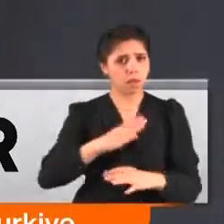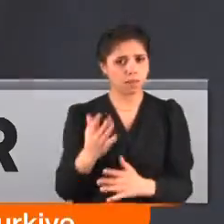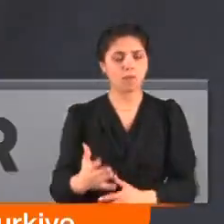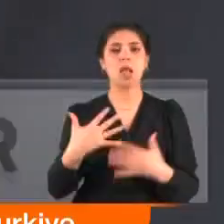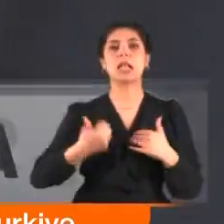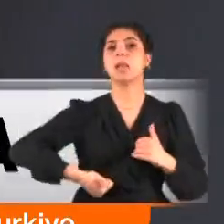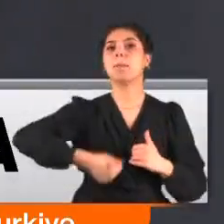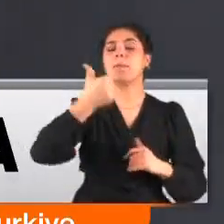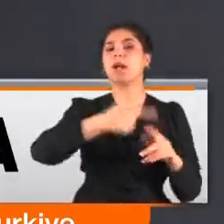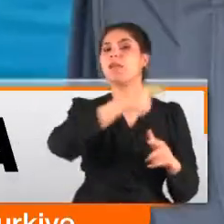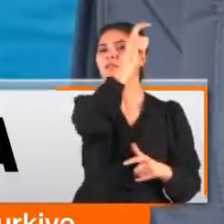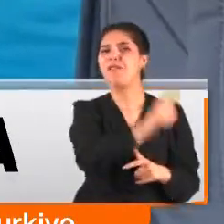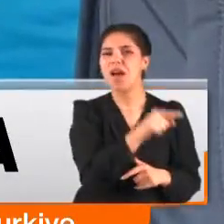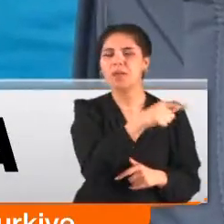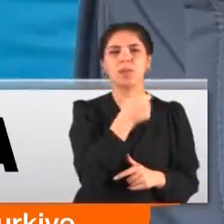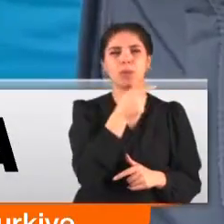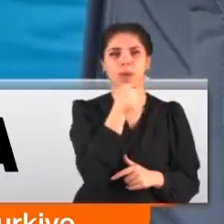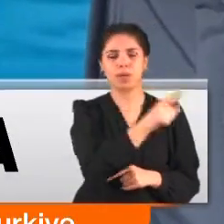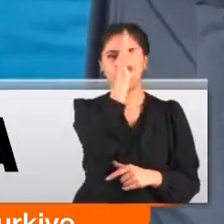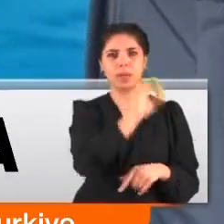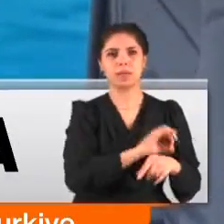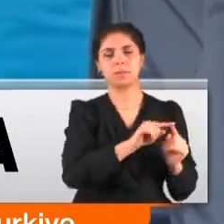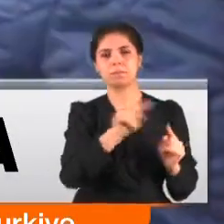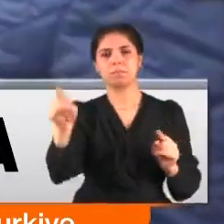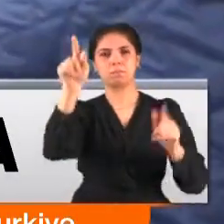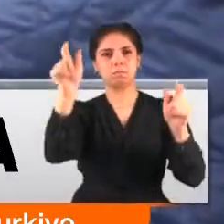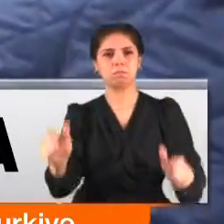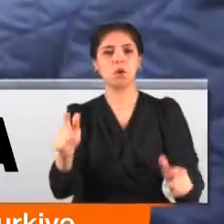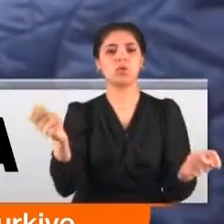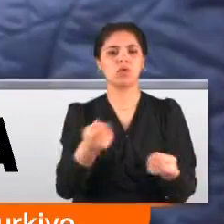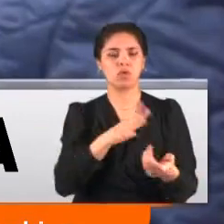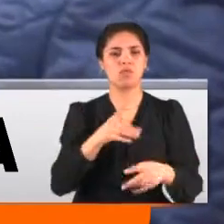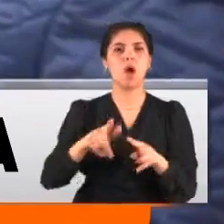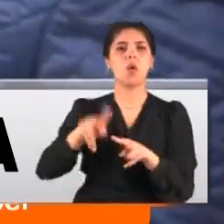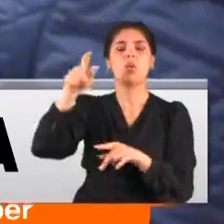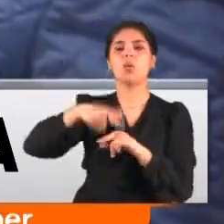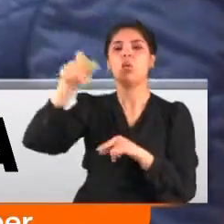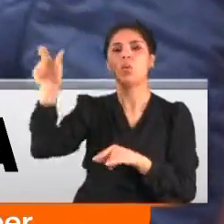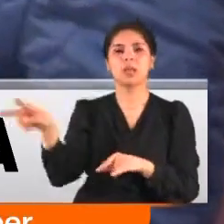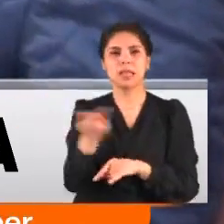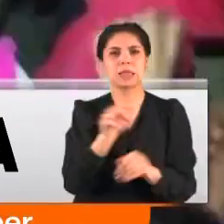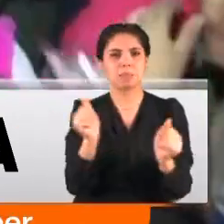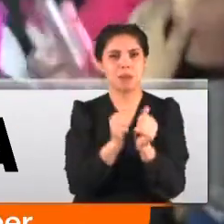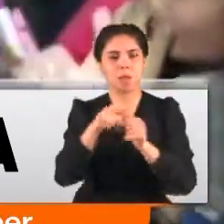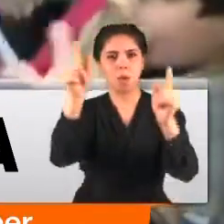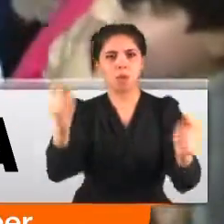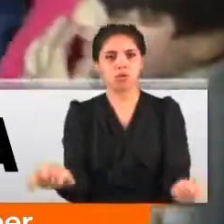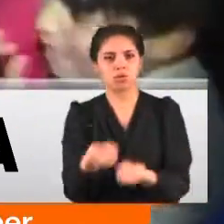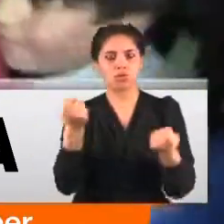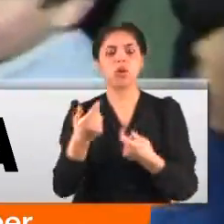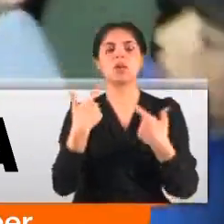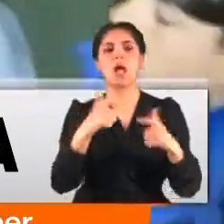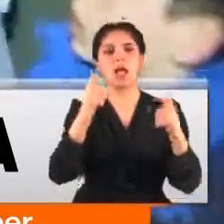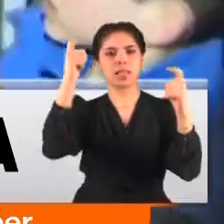Bakanı Fahrettin Koca da ilk günden itibaren sahadaydı. Ona Akar da katıldı. İki bakan Hatay'ın Altınözü ve